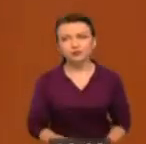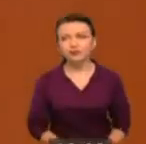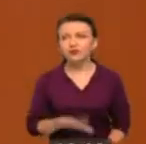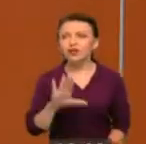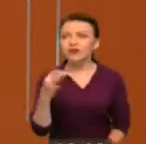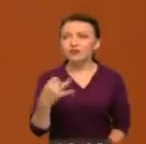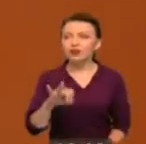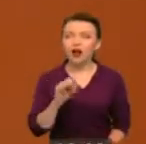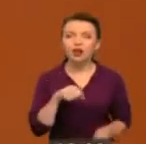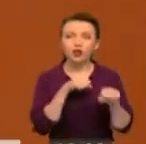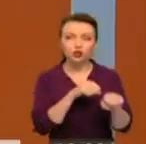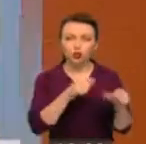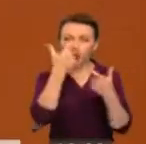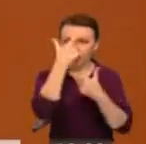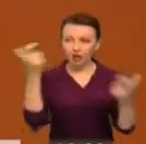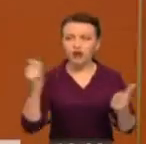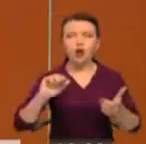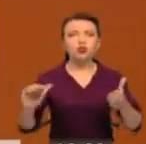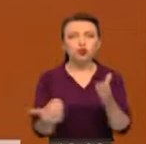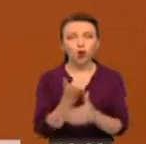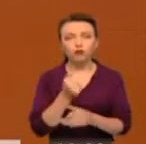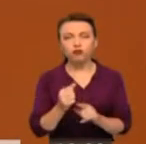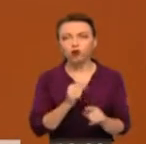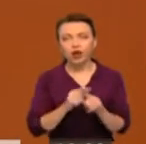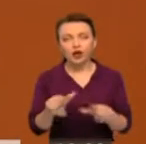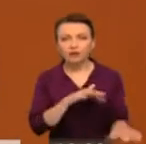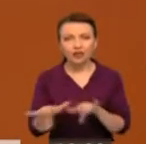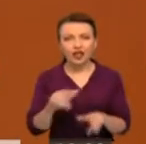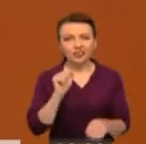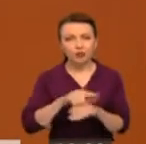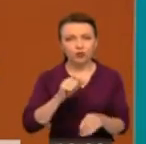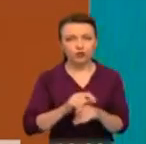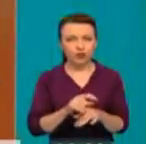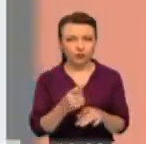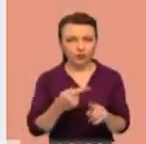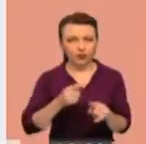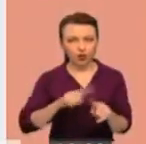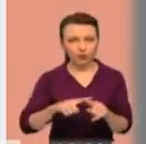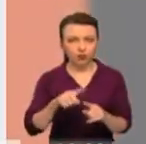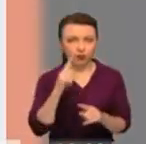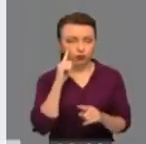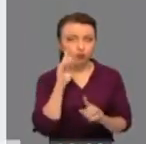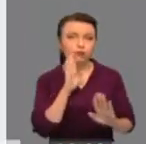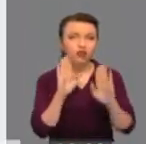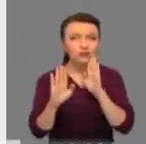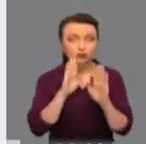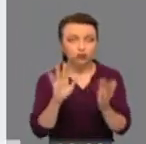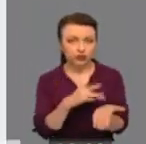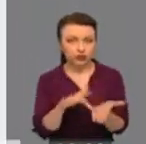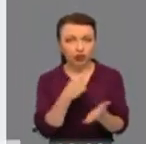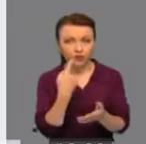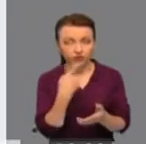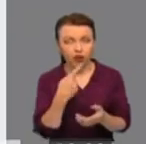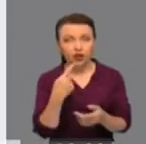Віталій Кличко також заявив про нову хвилю замовних матеріалів щодо нього. У пості у Фейсбуці мер Києва каже, що на